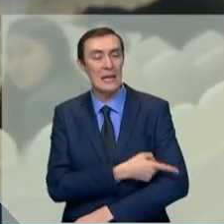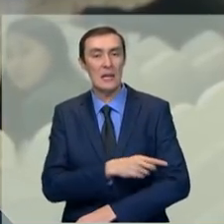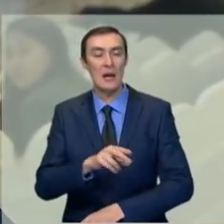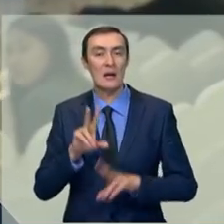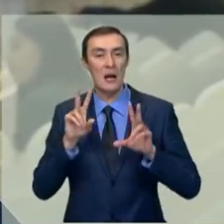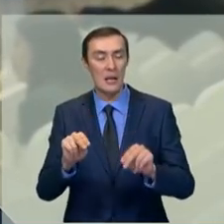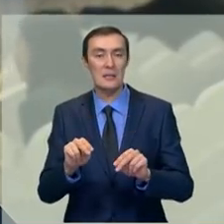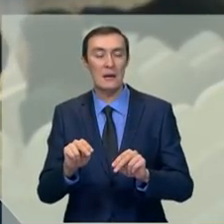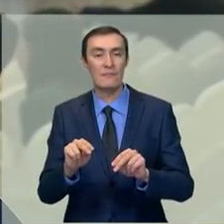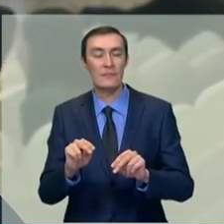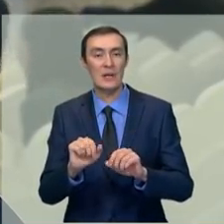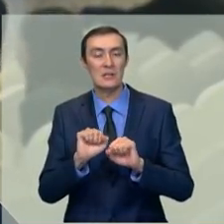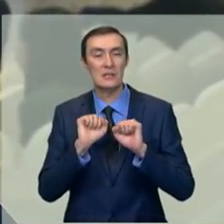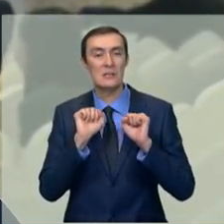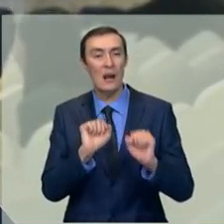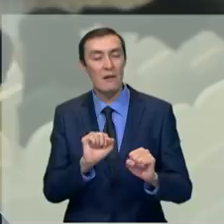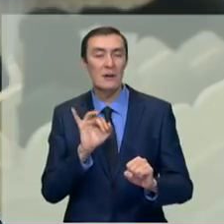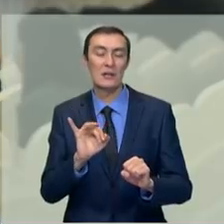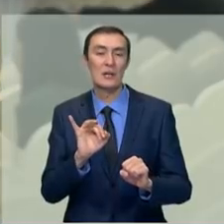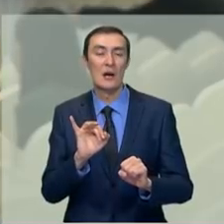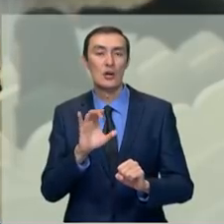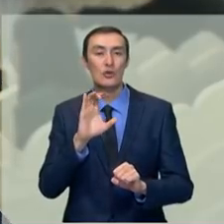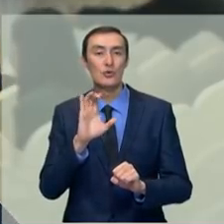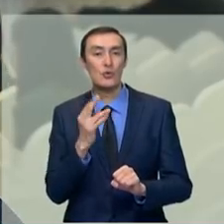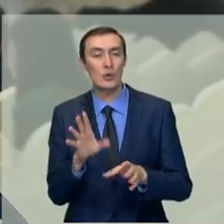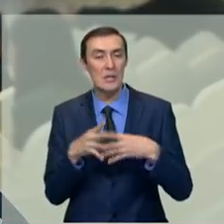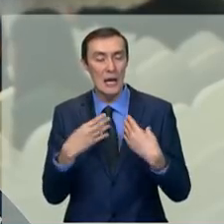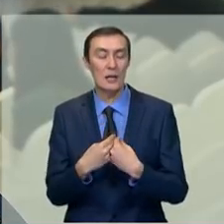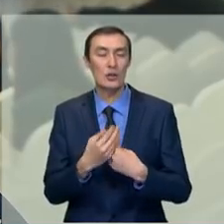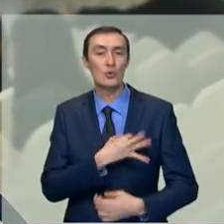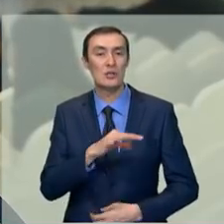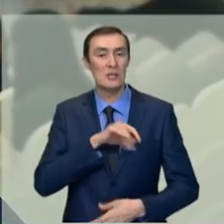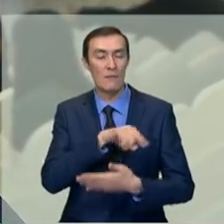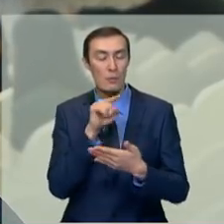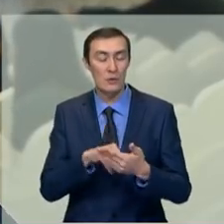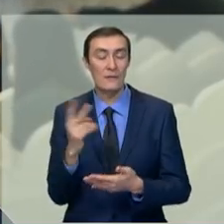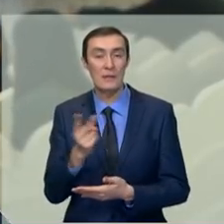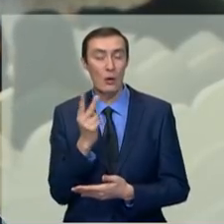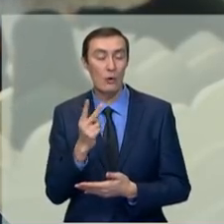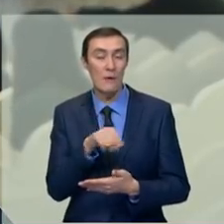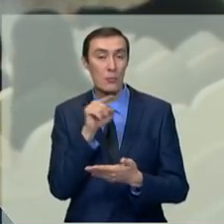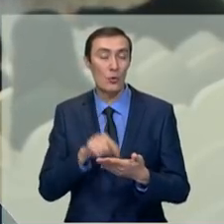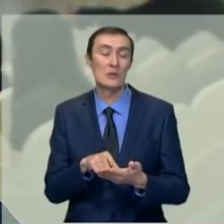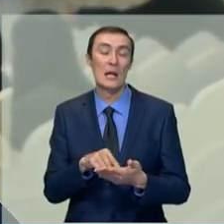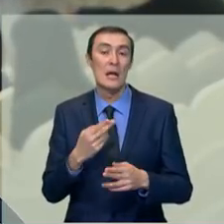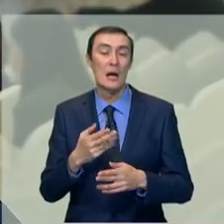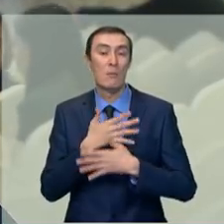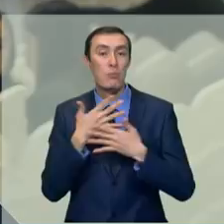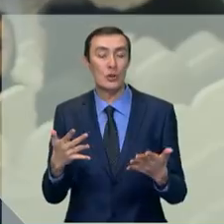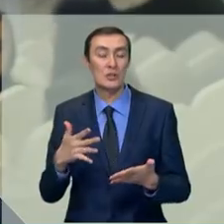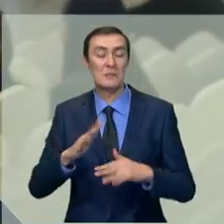гарантий страховых, социальных и юридических. Второй составляющей, которая поможет привлечь большее